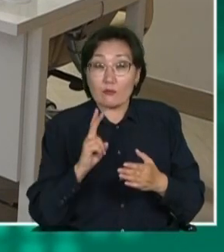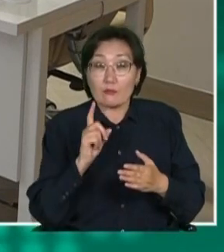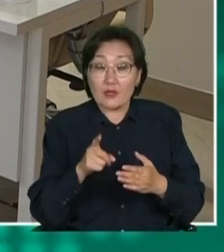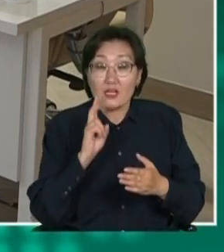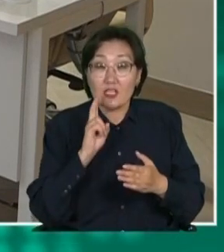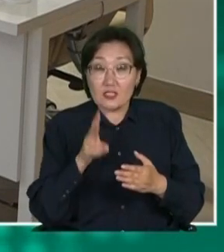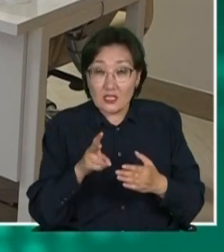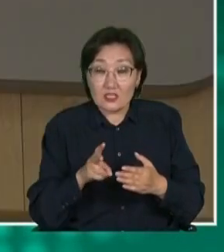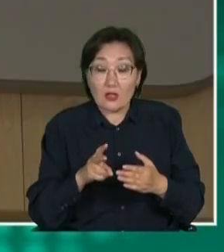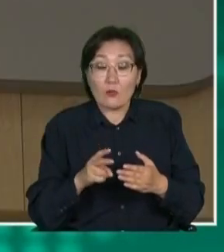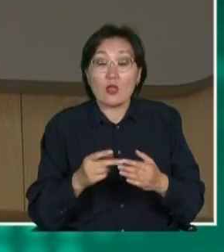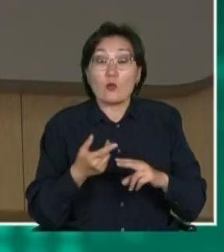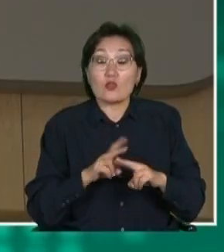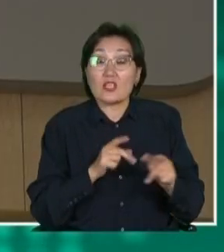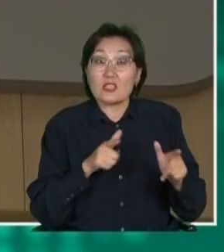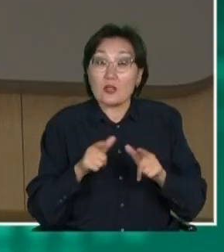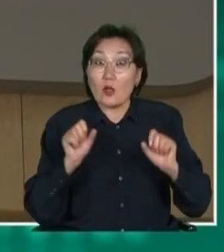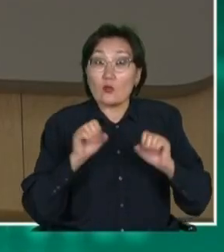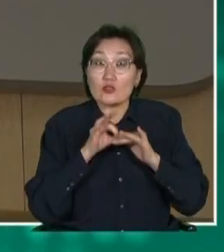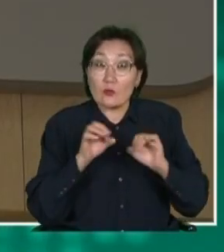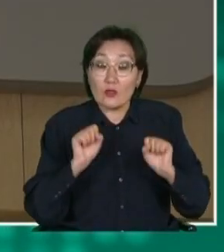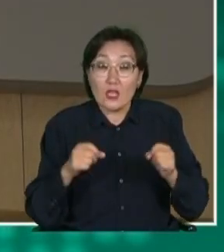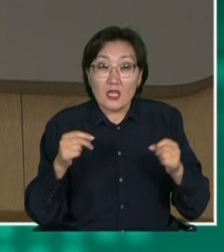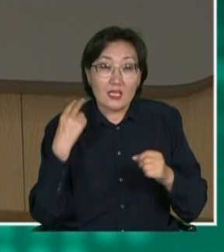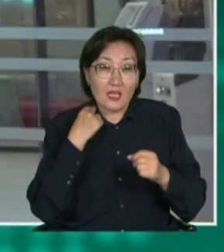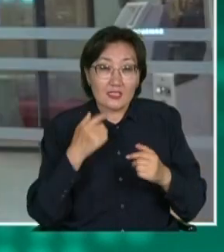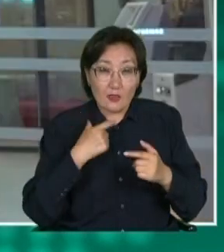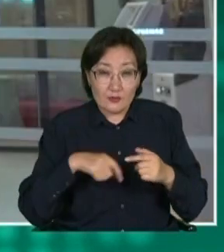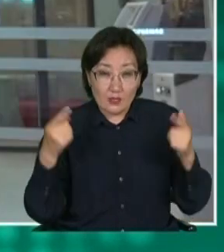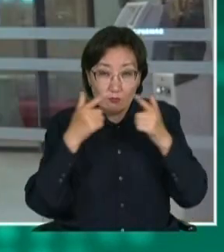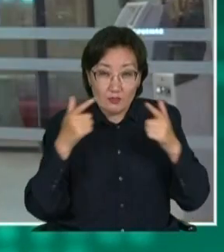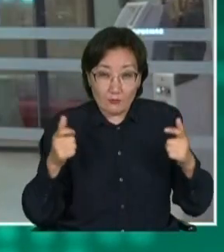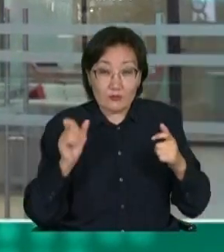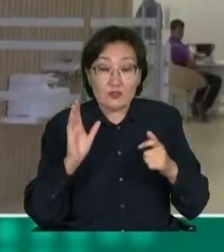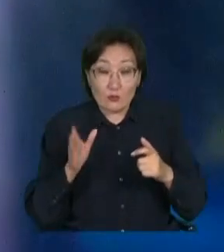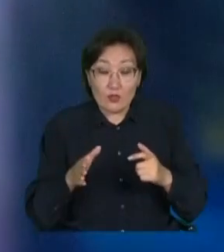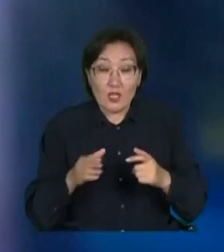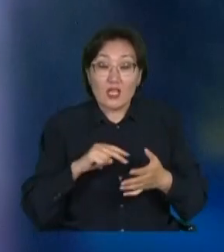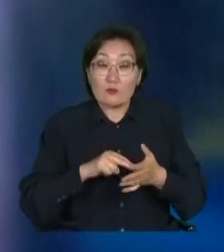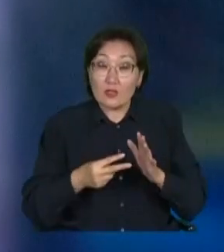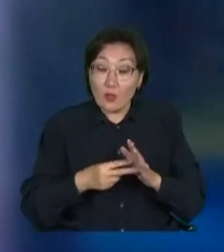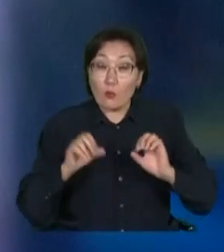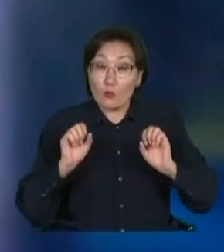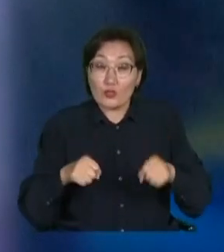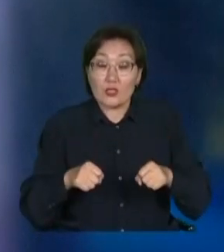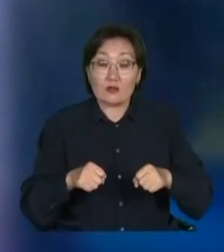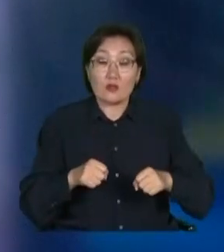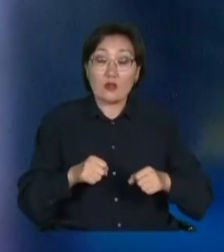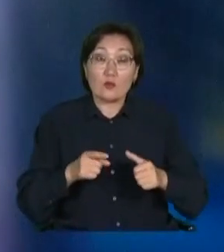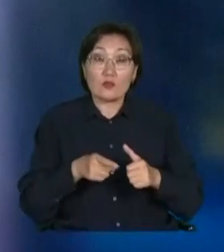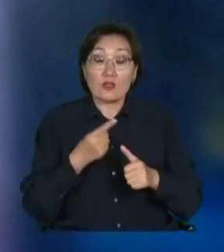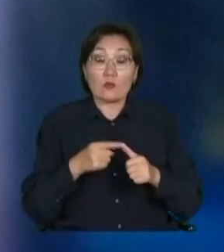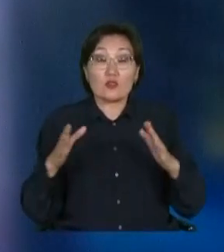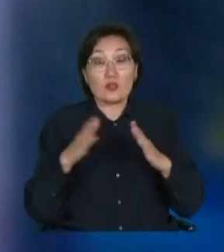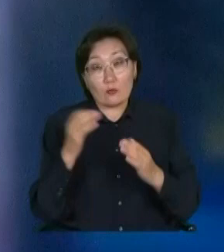мысалы дайындық жасауы мүмкін де, өзін мысалы жаңа қарыз деп жариялаймын деп, мысалы жаңа банкрот деп жариялаймын деп, мысалы соған дайындалуы мүмкін. Атында мүліктерін